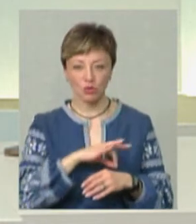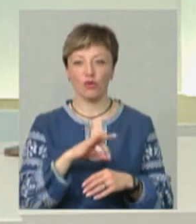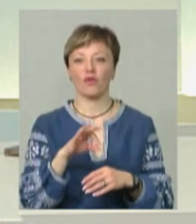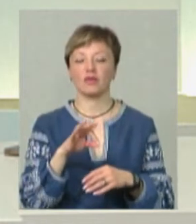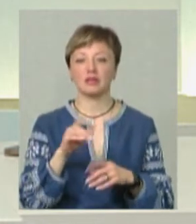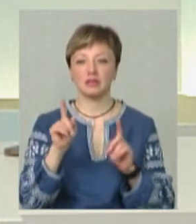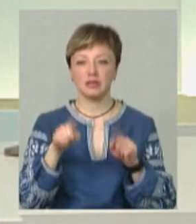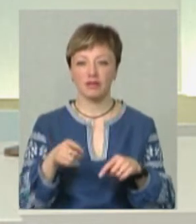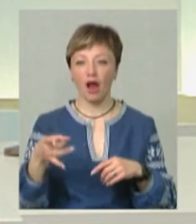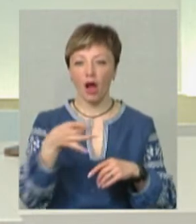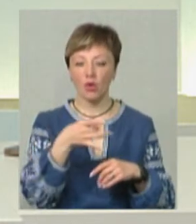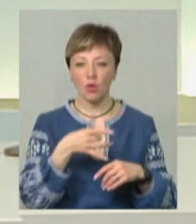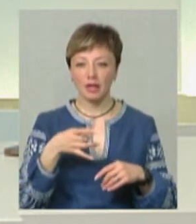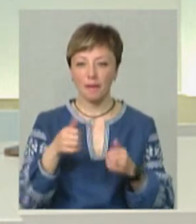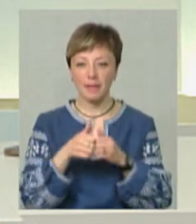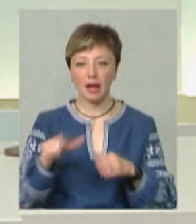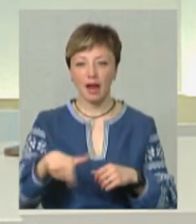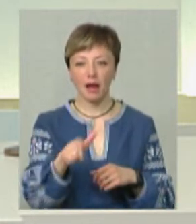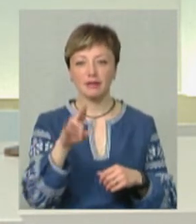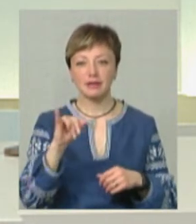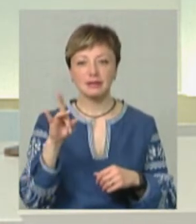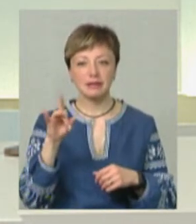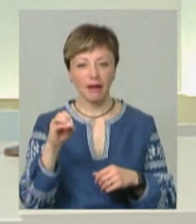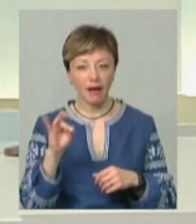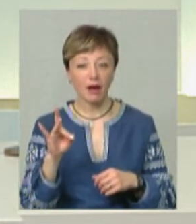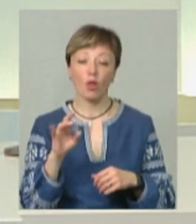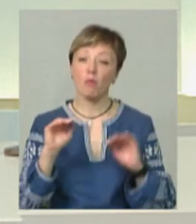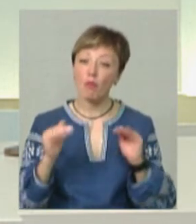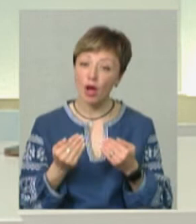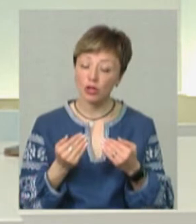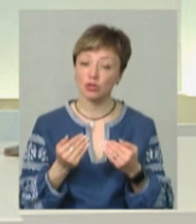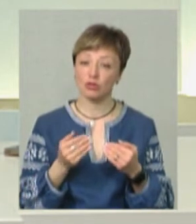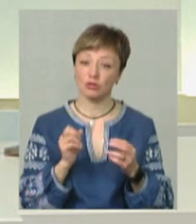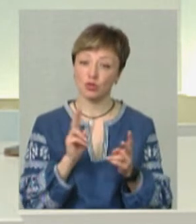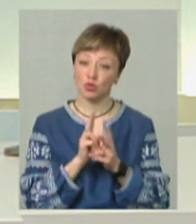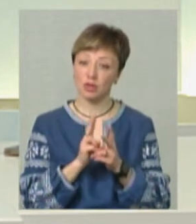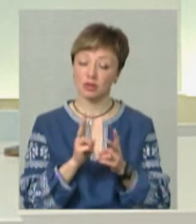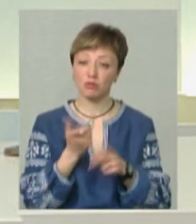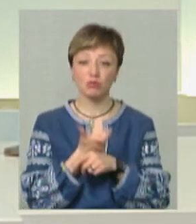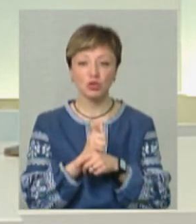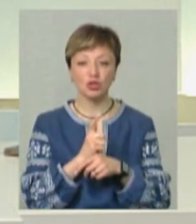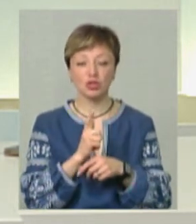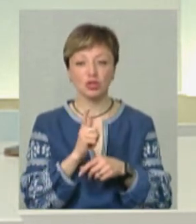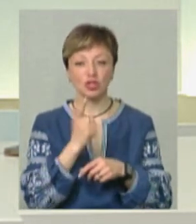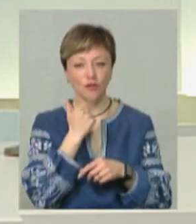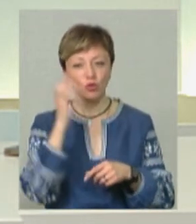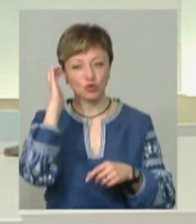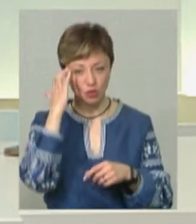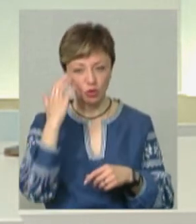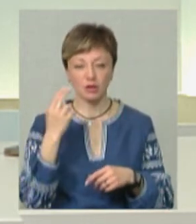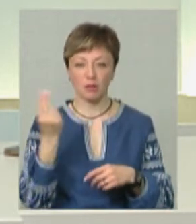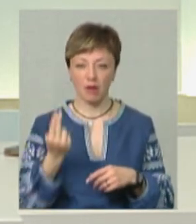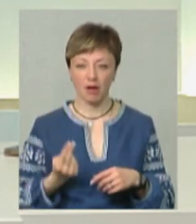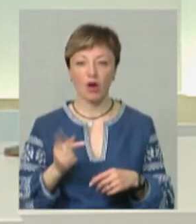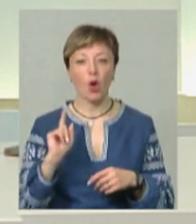самих надністрянських районах, але в меншій вже кількості можна зустріти було переважно це червоно-чорні